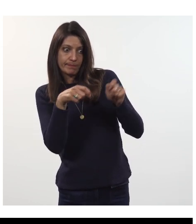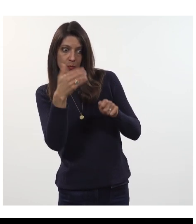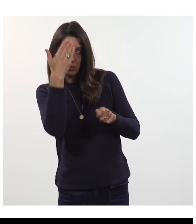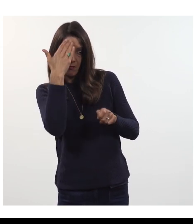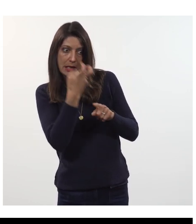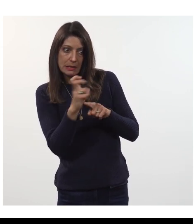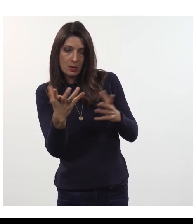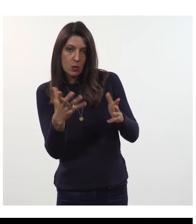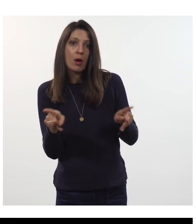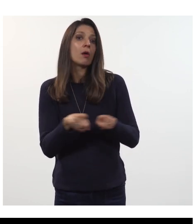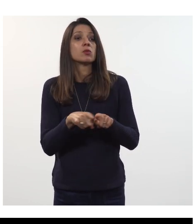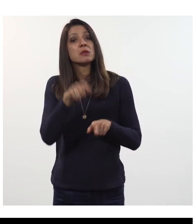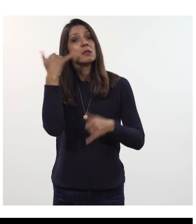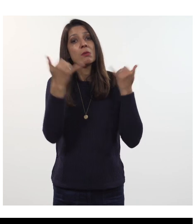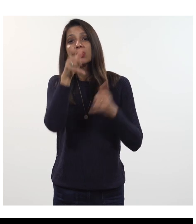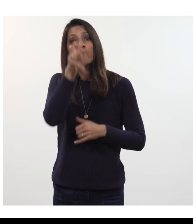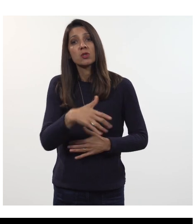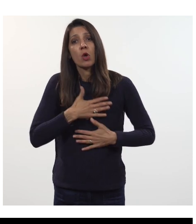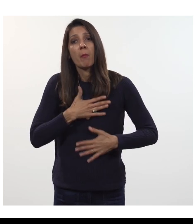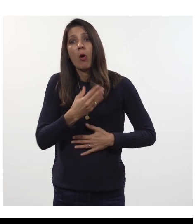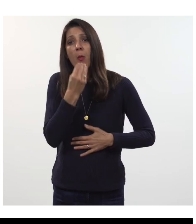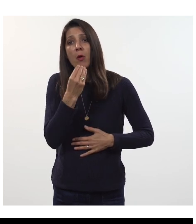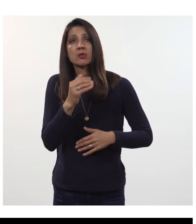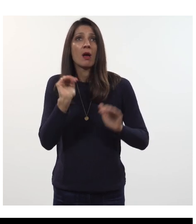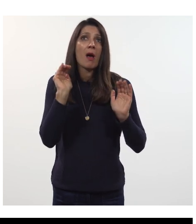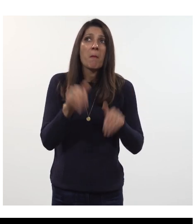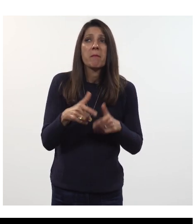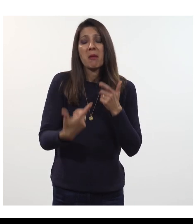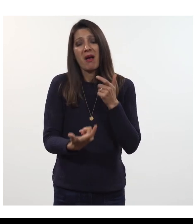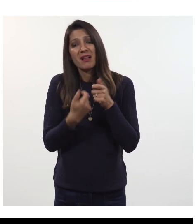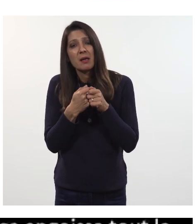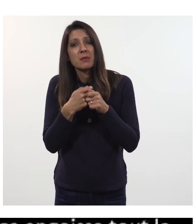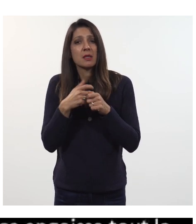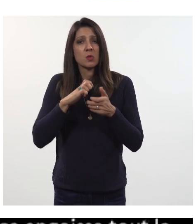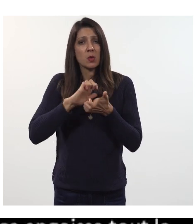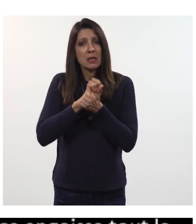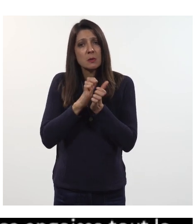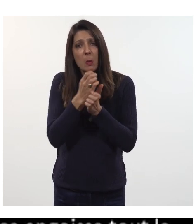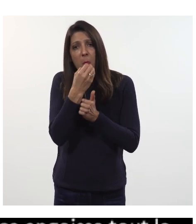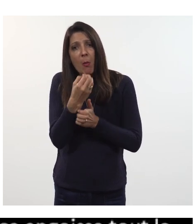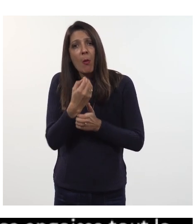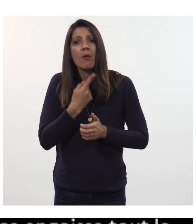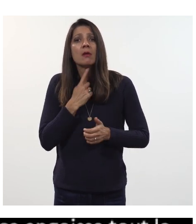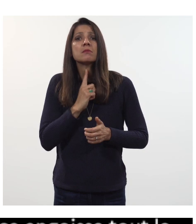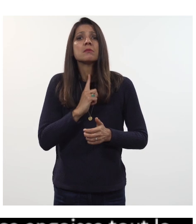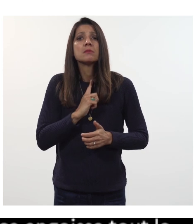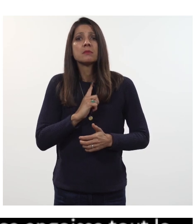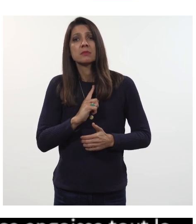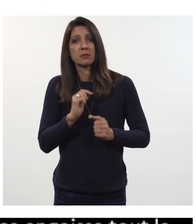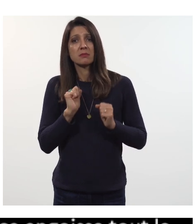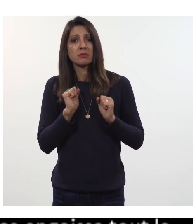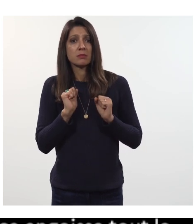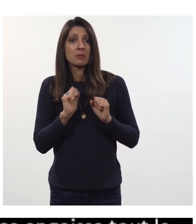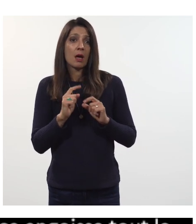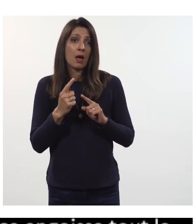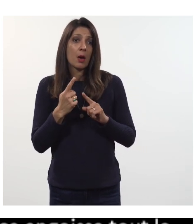peur de manger, ça passe de travers. Même avec l'adaptation des textures, petit à petit, on va avoir une réduction des apports alimentaires et